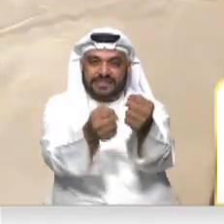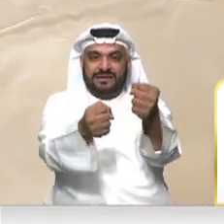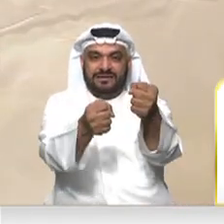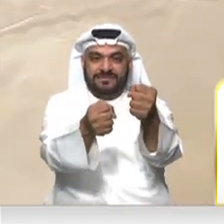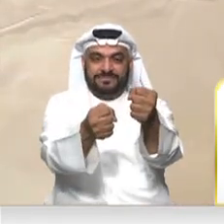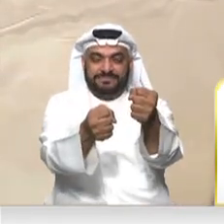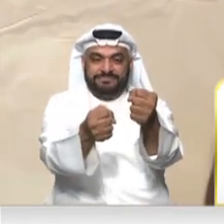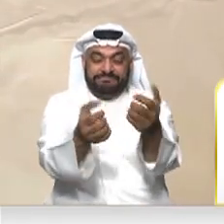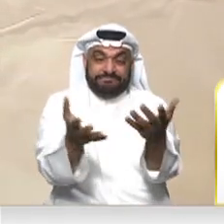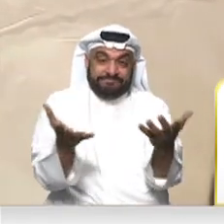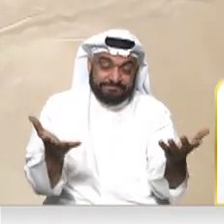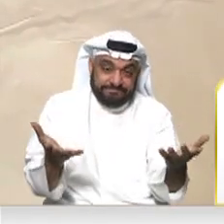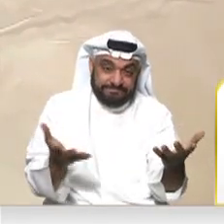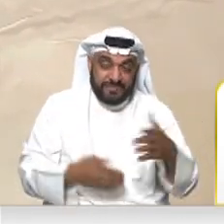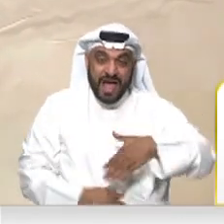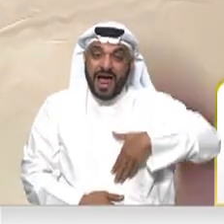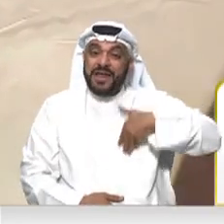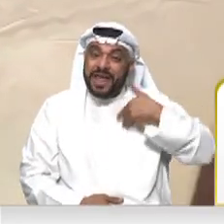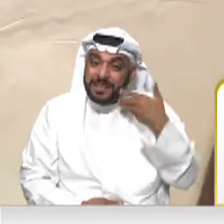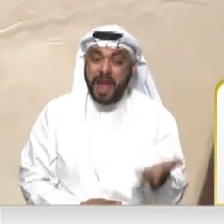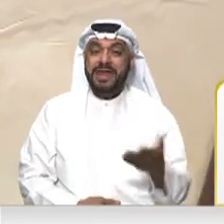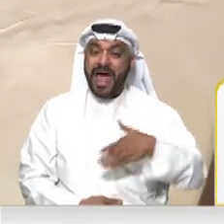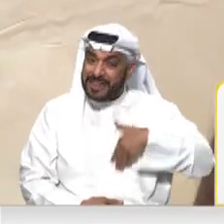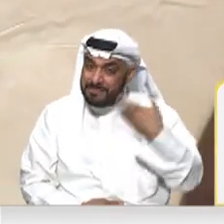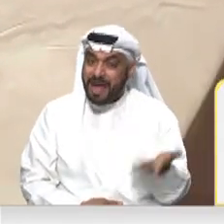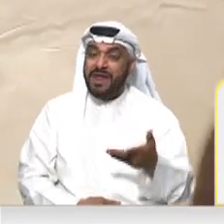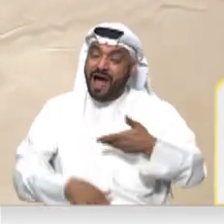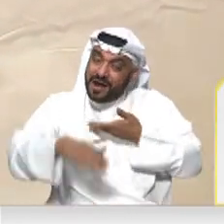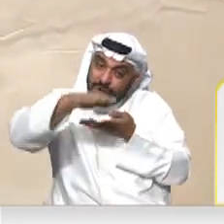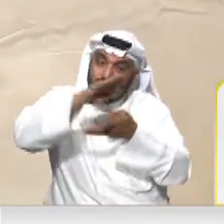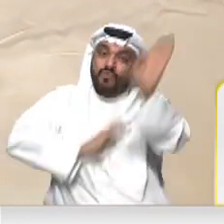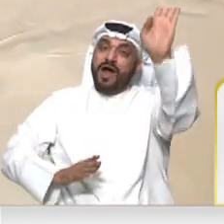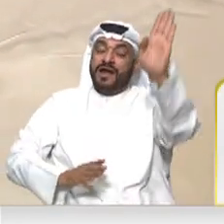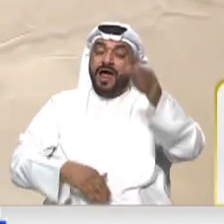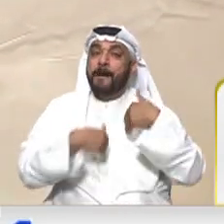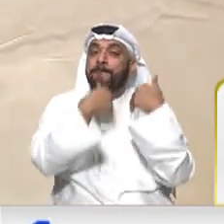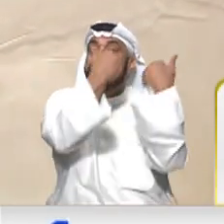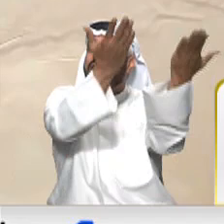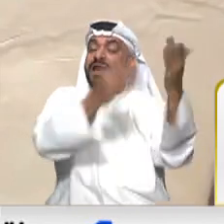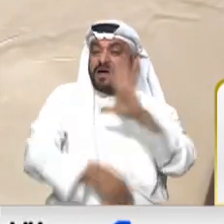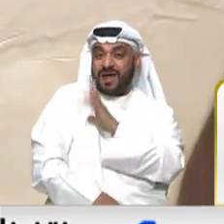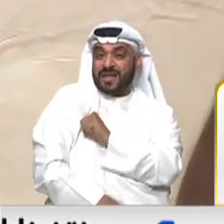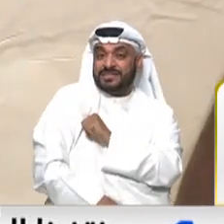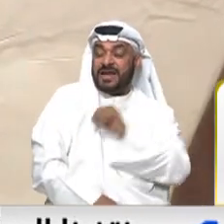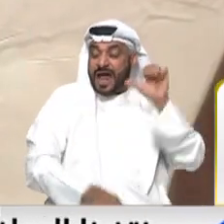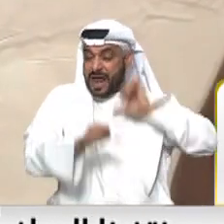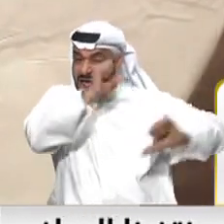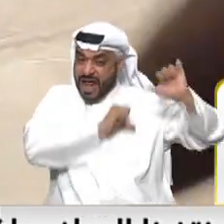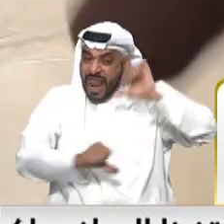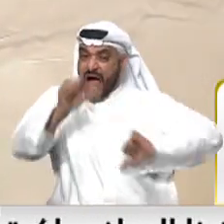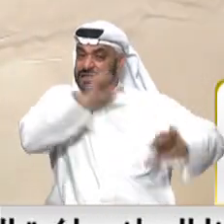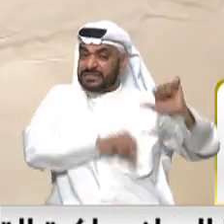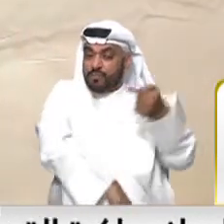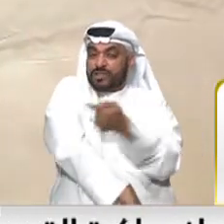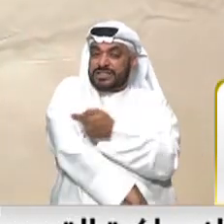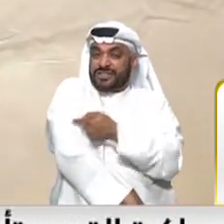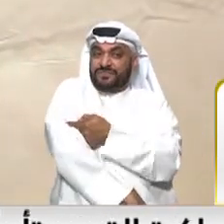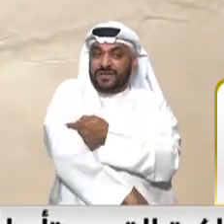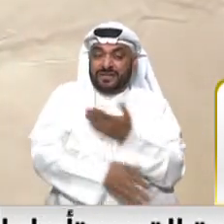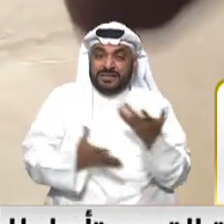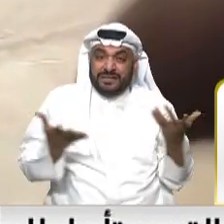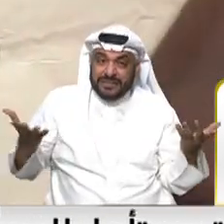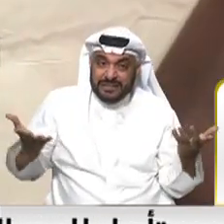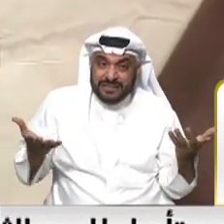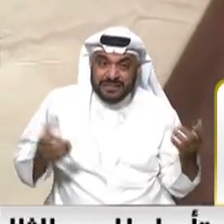نتمنى يعني احنا انه يفتح المعبر ويطلع يتعالج بالخارج ونشوف اللي بتكون امه معاه، حتى لانه امه كان بدها عنايه وبدها علاج، لانه عملوا لها